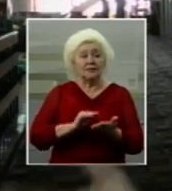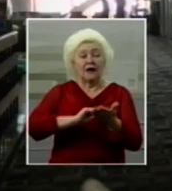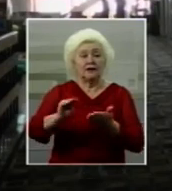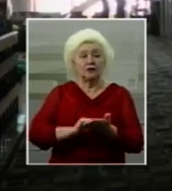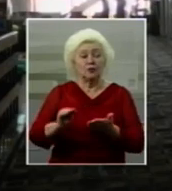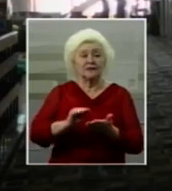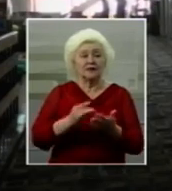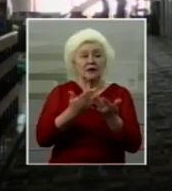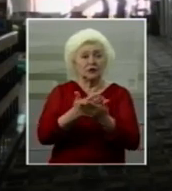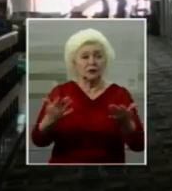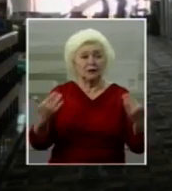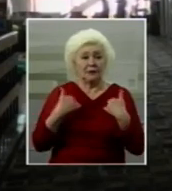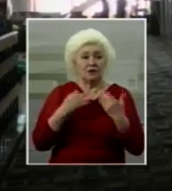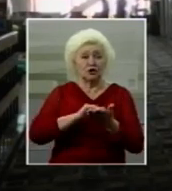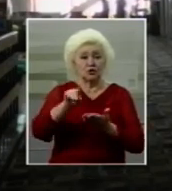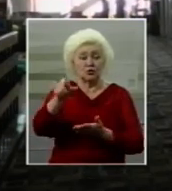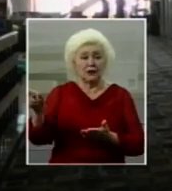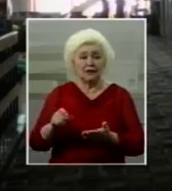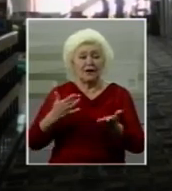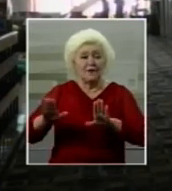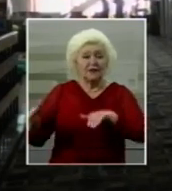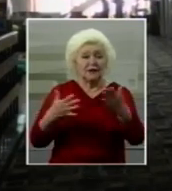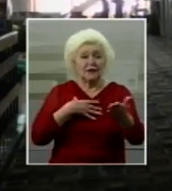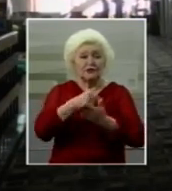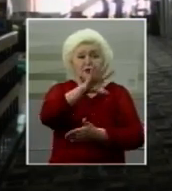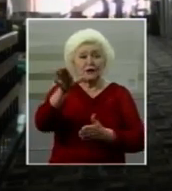Літопис наших журналістів, які віддалися своє життя